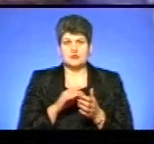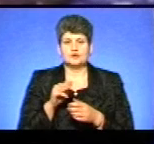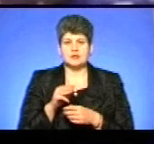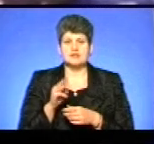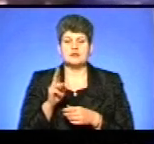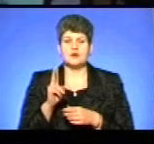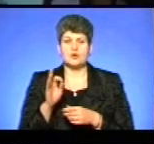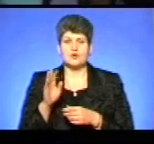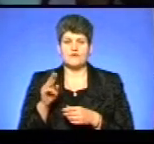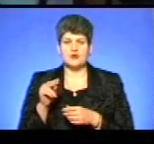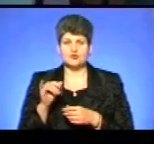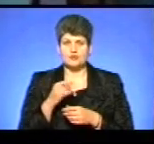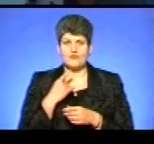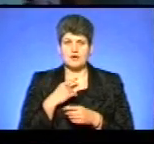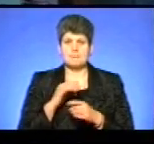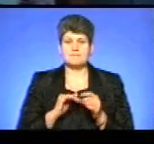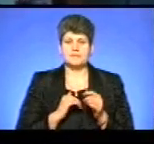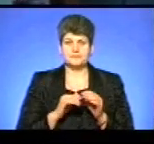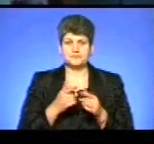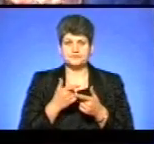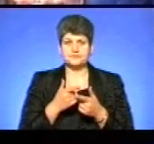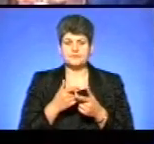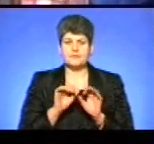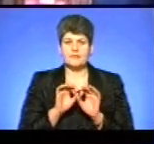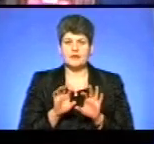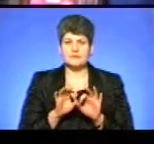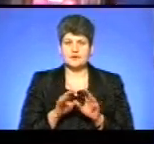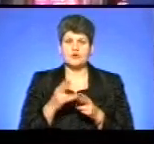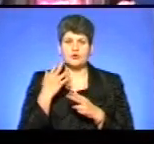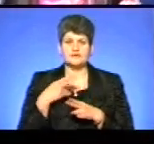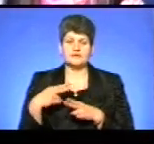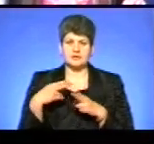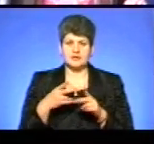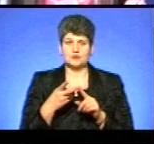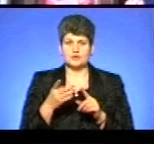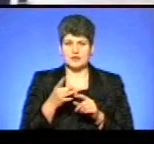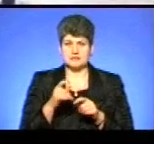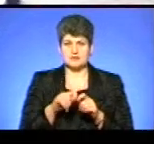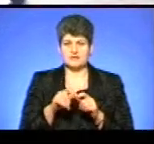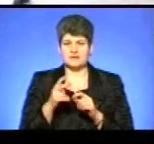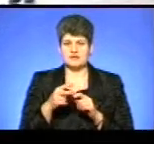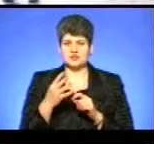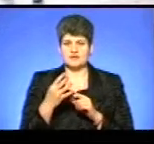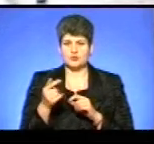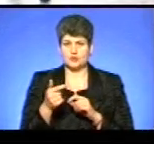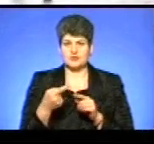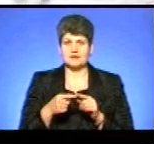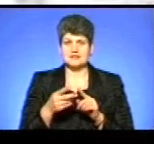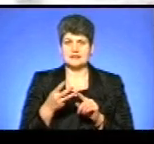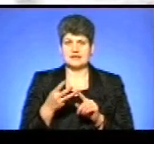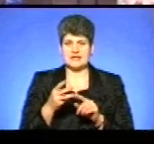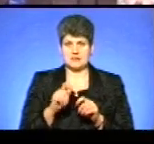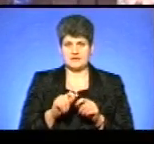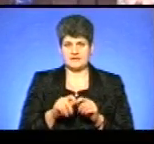каже, підприємців інспектували перед тим, як вони заїхали у торгові точки, вдруге перевіряли 24 грудня, це третя